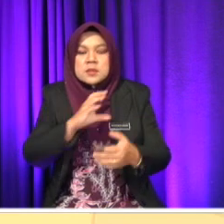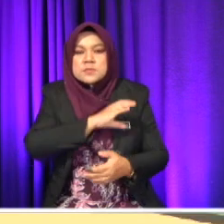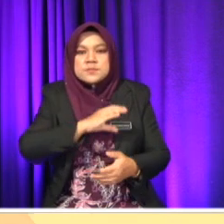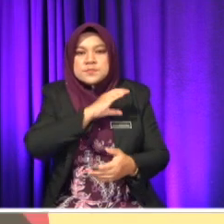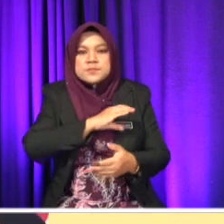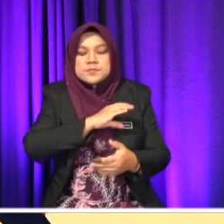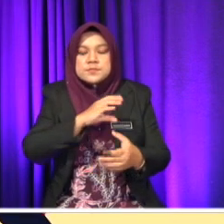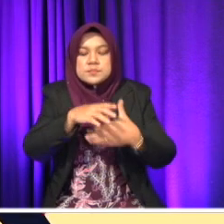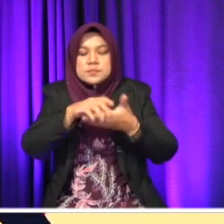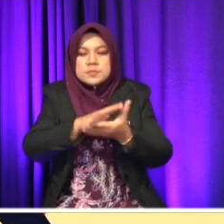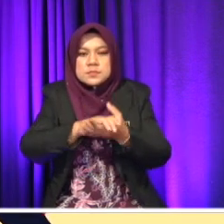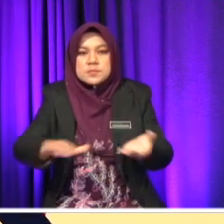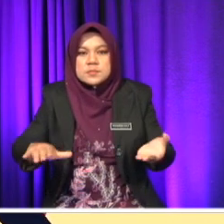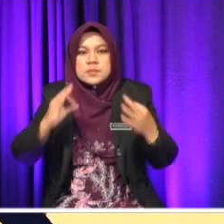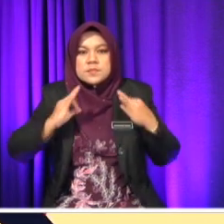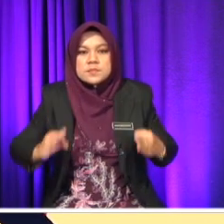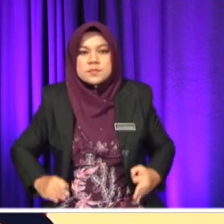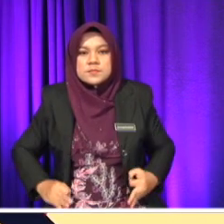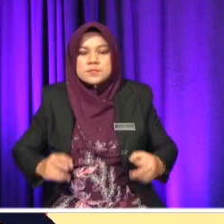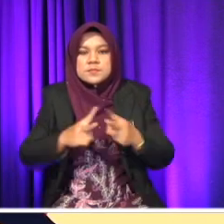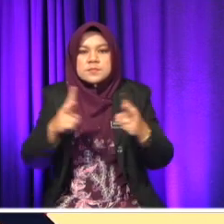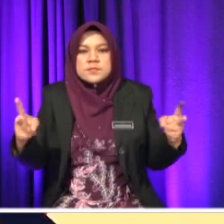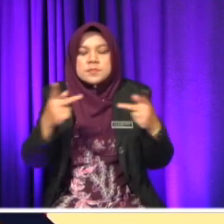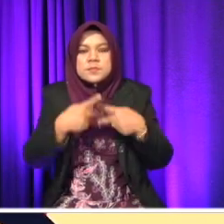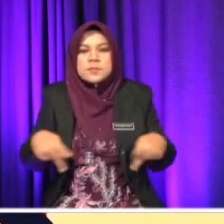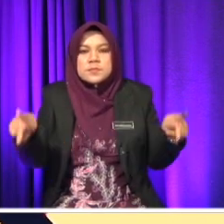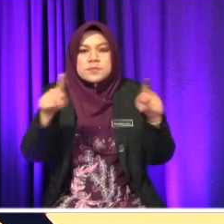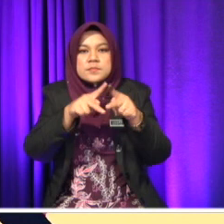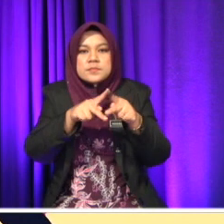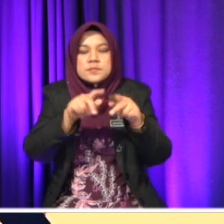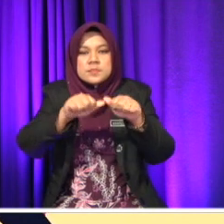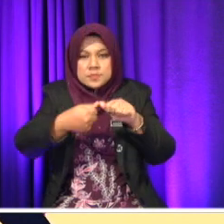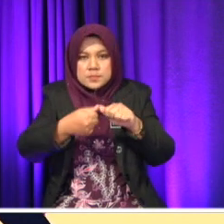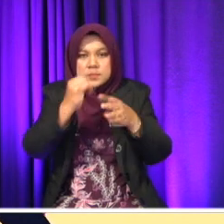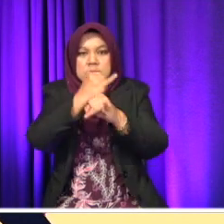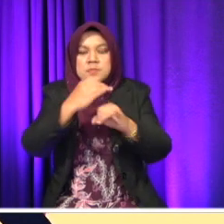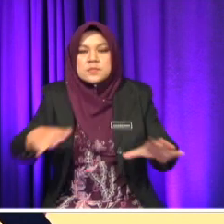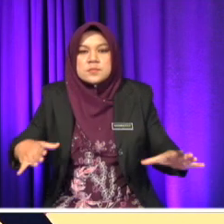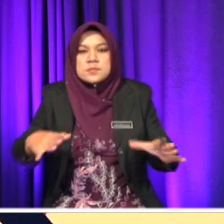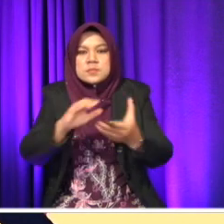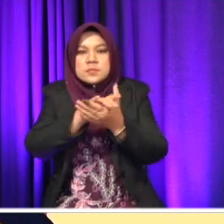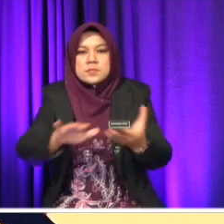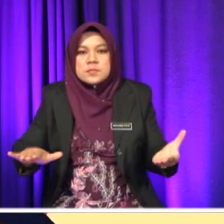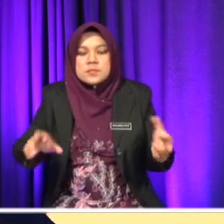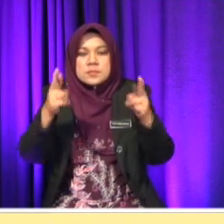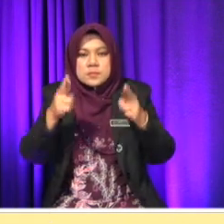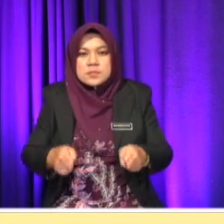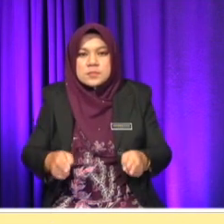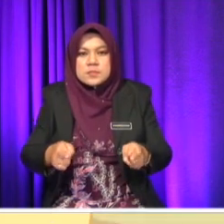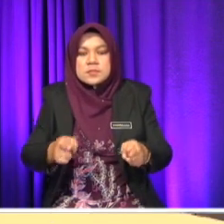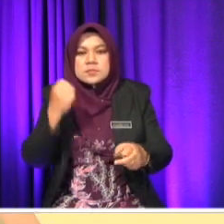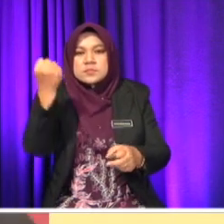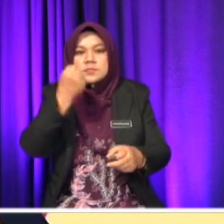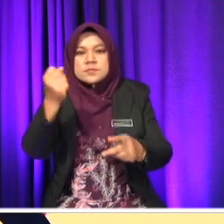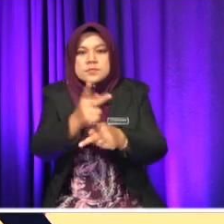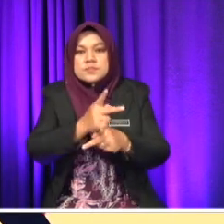keselamatan secara fisika ini amatlah penting agar kesejahteraan dan keselamatan rakyat sentiasa terpelihara